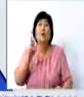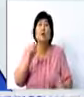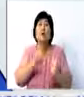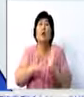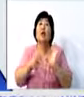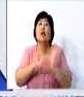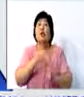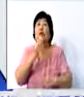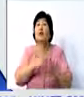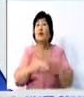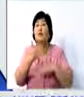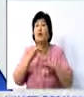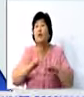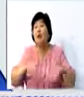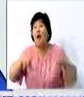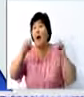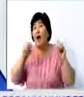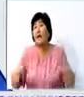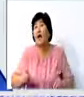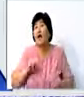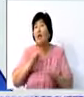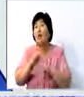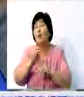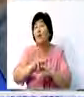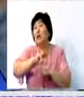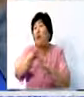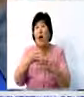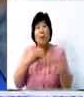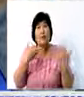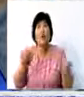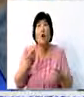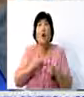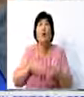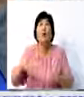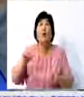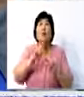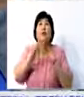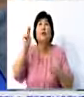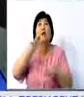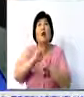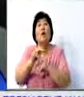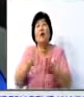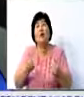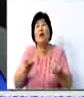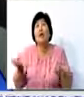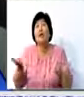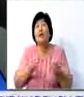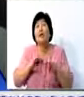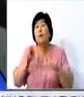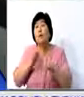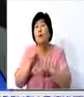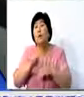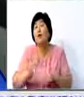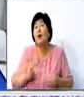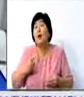1368 мүмкіндігі шектеулі бала арнайы мамандардың көмегімен қамтылмай отыр. Десек те, облыста ерекше білім алуға қажеттілігі бар балаларды оқытуда